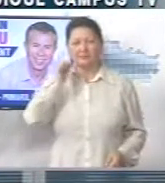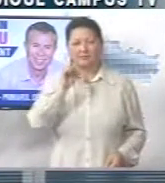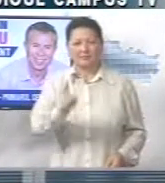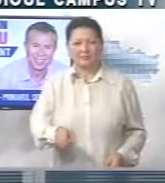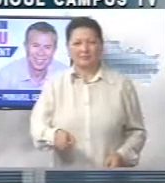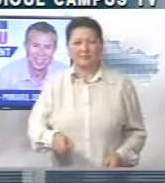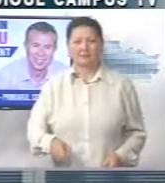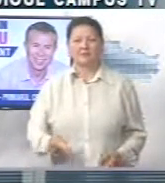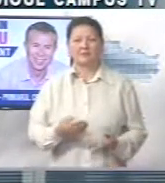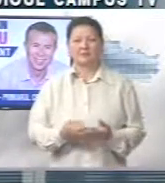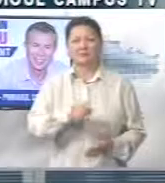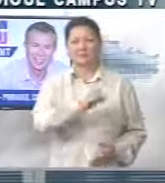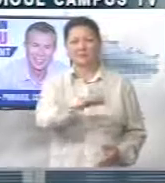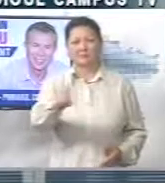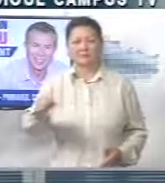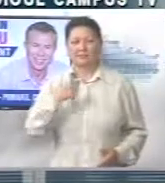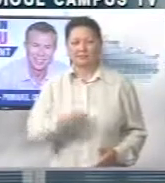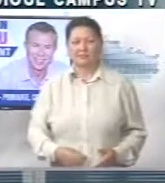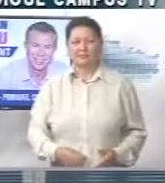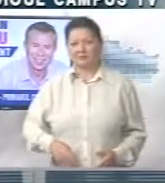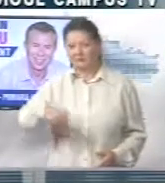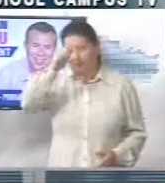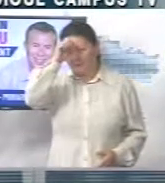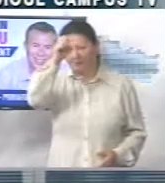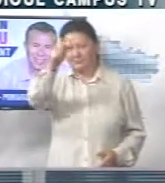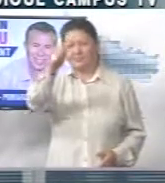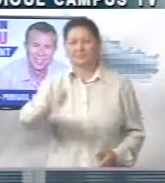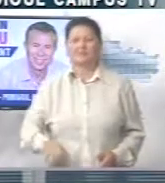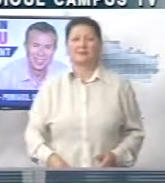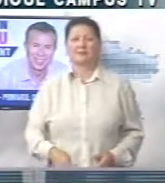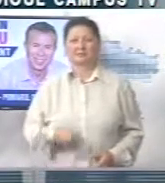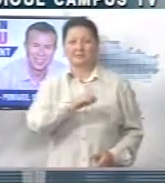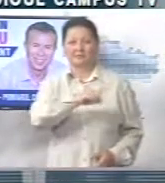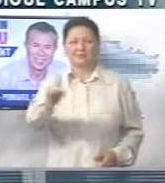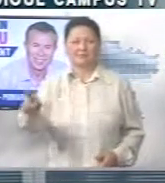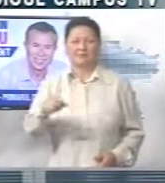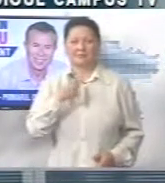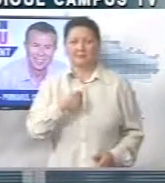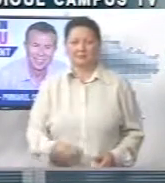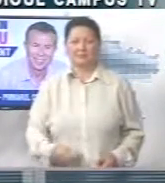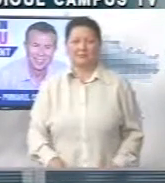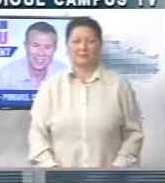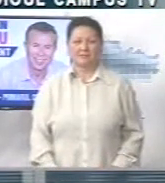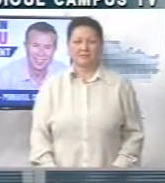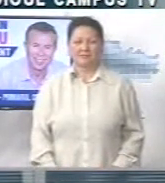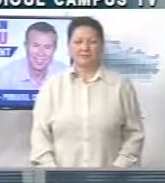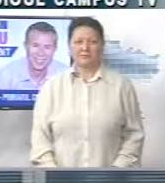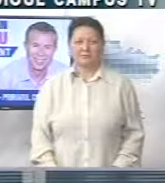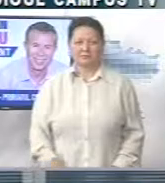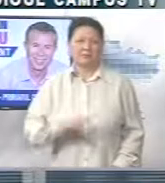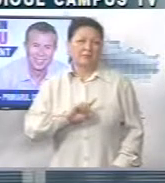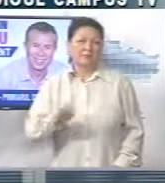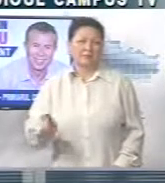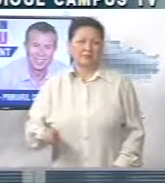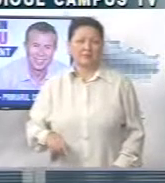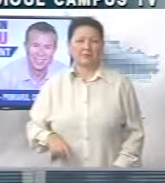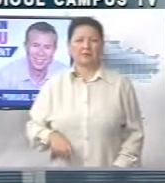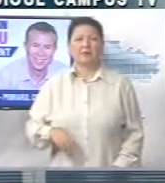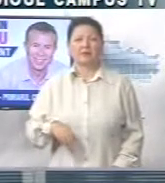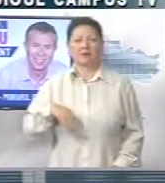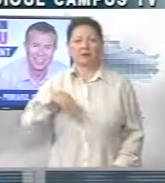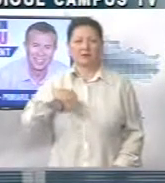persoană din municipiul Buzău să tratez cu respect absolut pe oricine. Și atunci, automat, mesajul meu